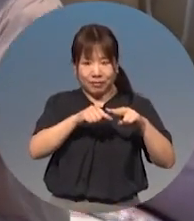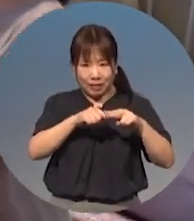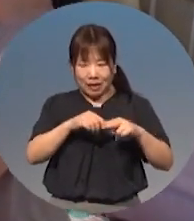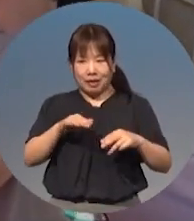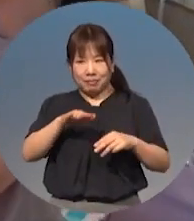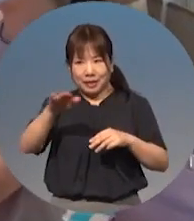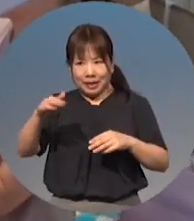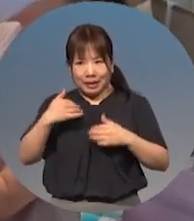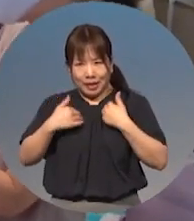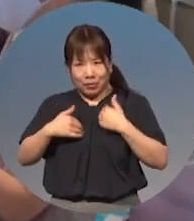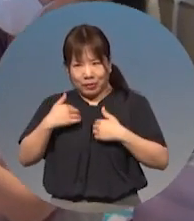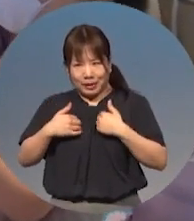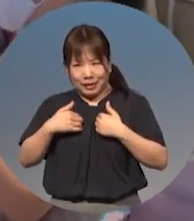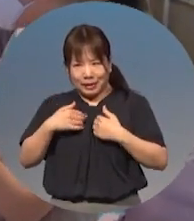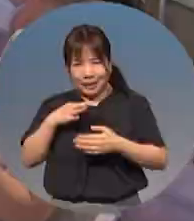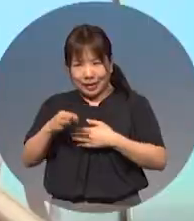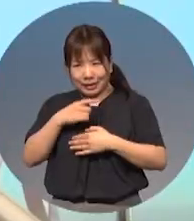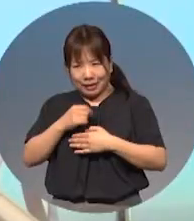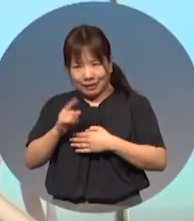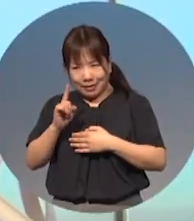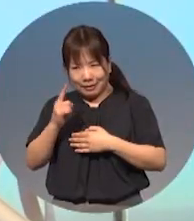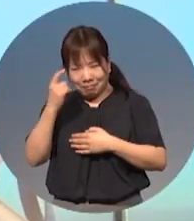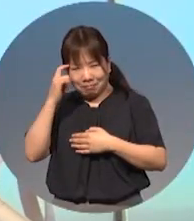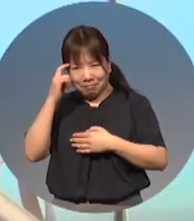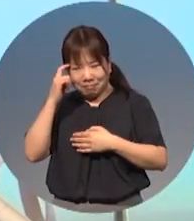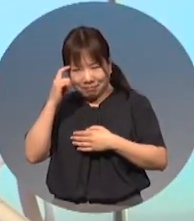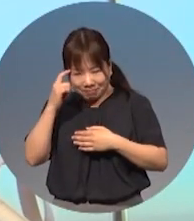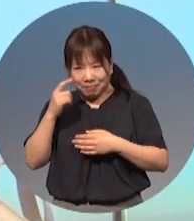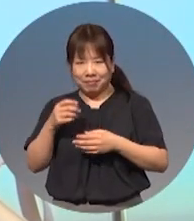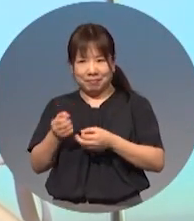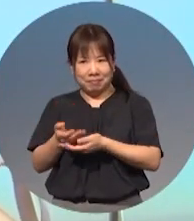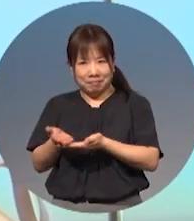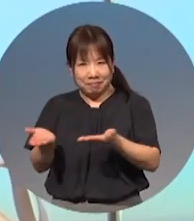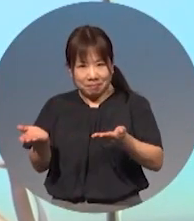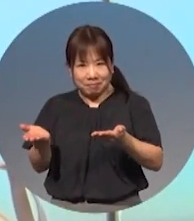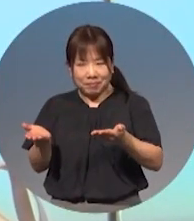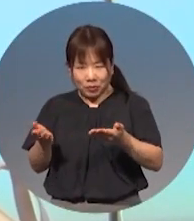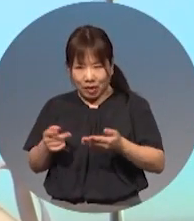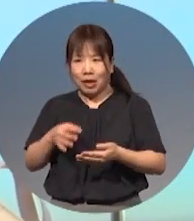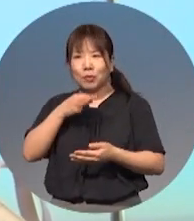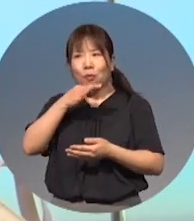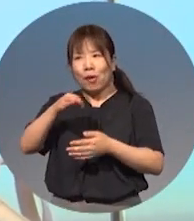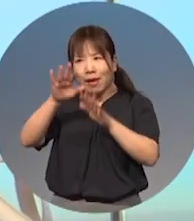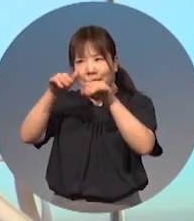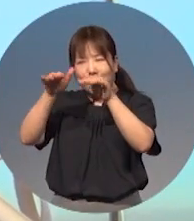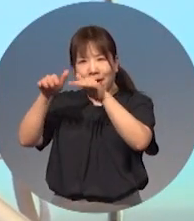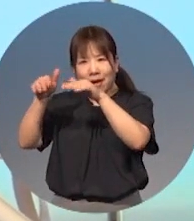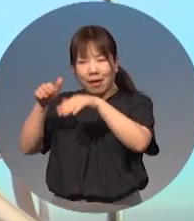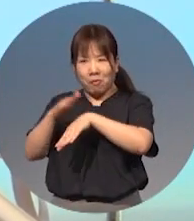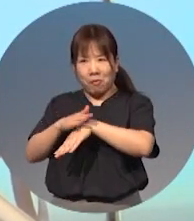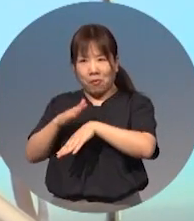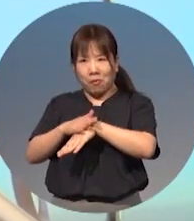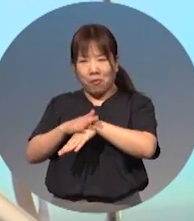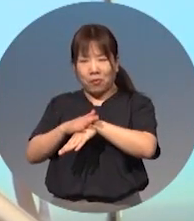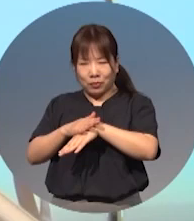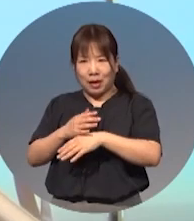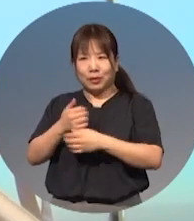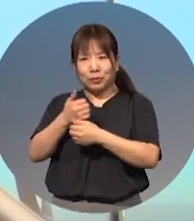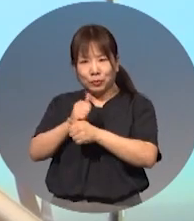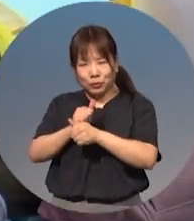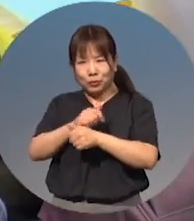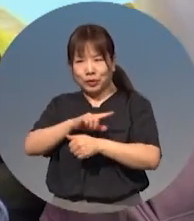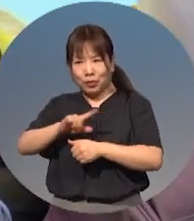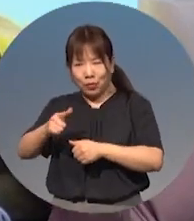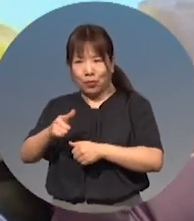選んだのでどういう風に話しかけたらいっぱい来てくれるかとかそういうことがたくさん学びまし